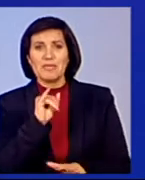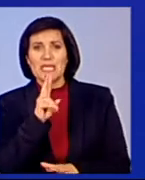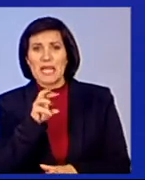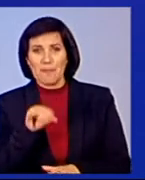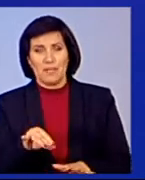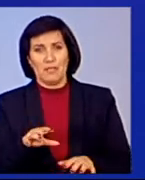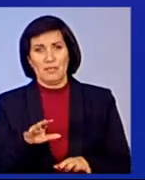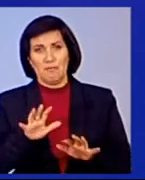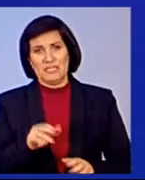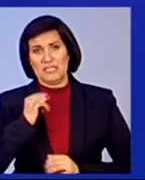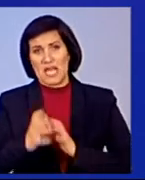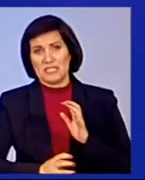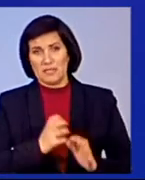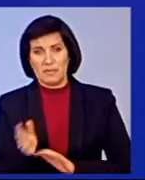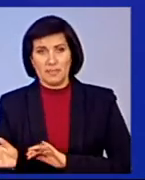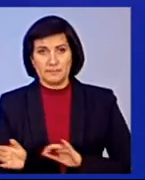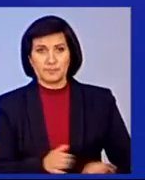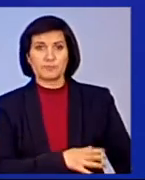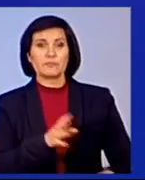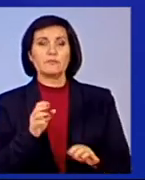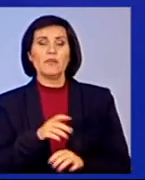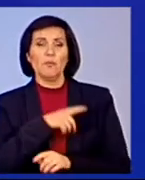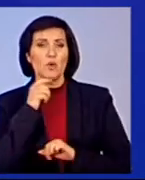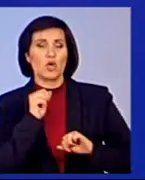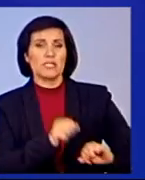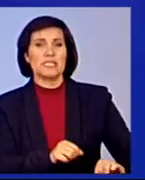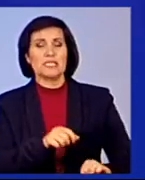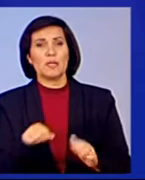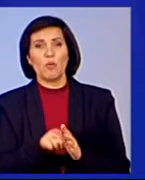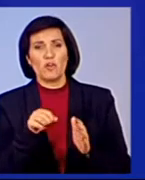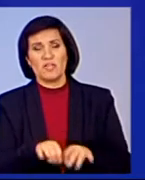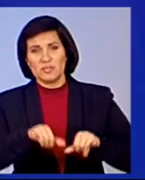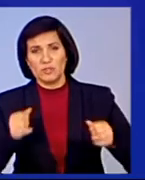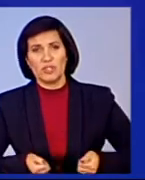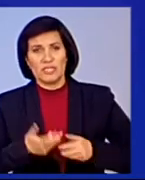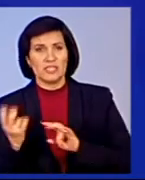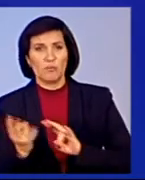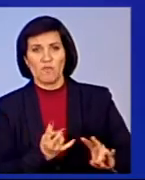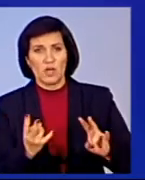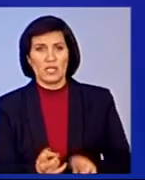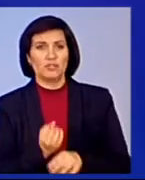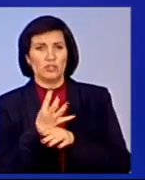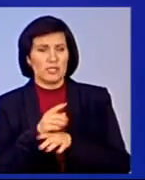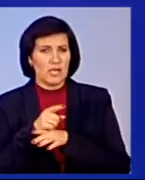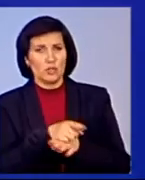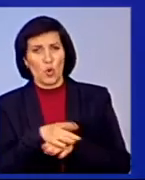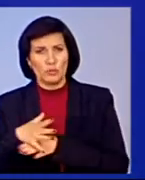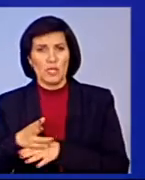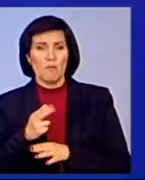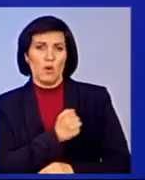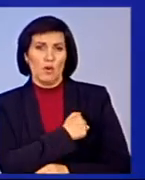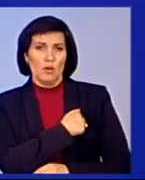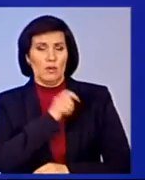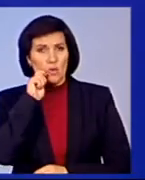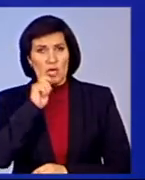Упродовж минулої доби проросійські бойовики збільшили кількість збройних провокацій. Здійснили 14 прицільних обстрілів по позиціях Збройних